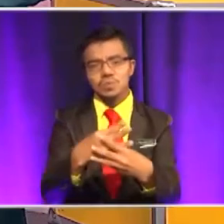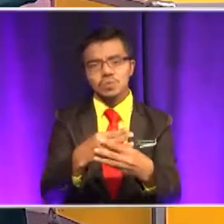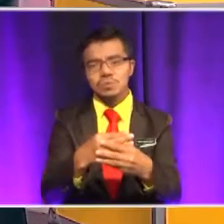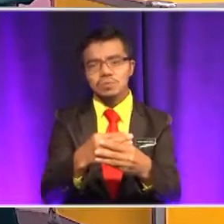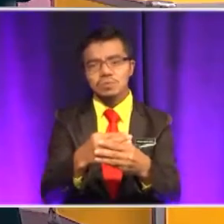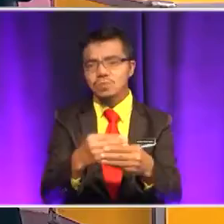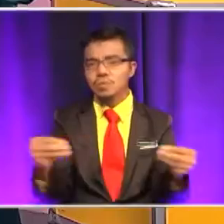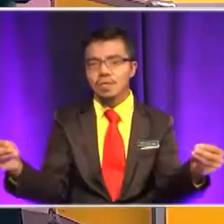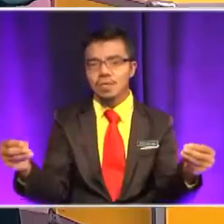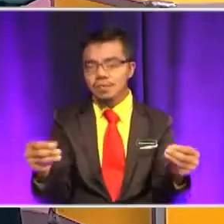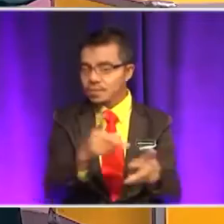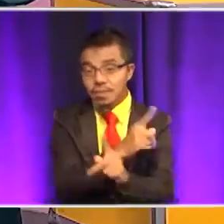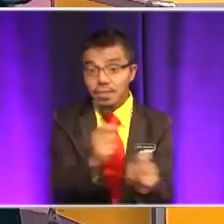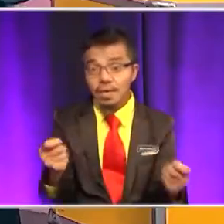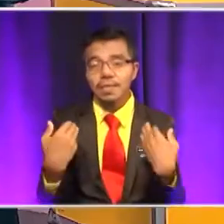disket